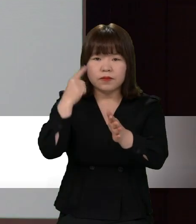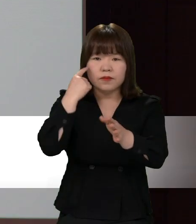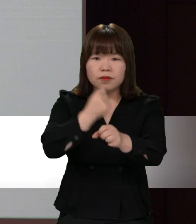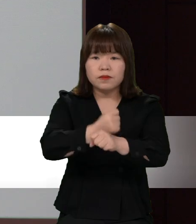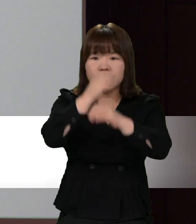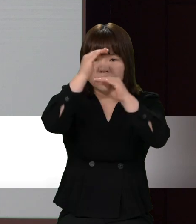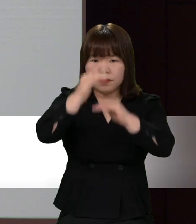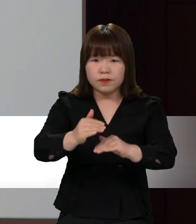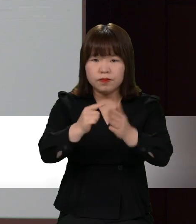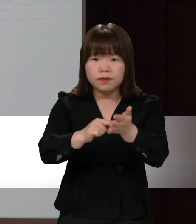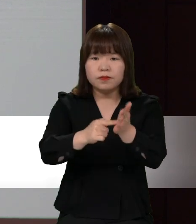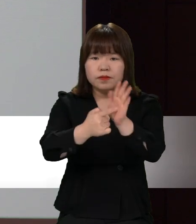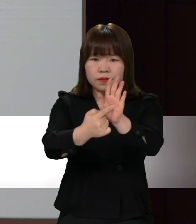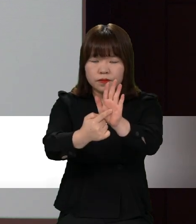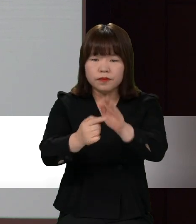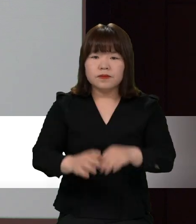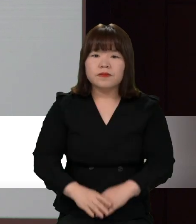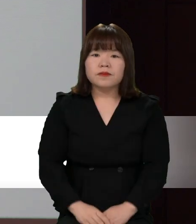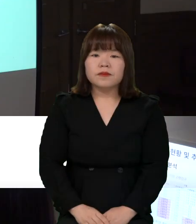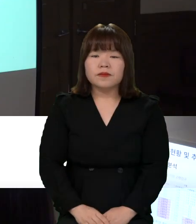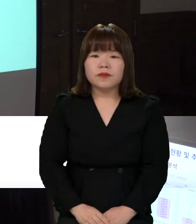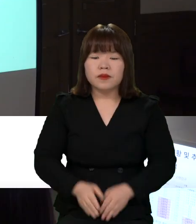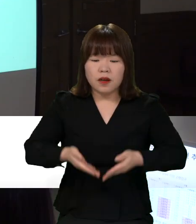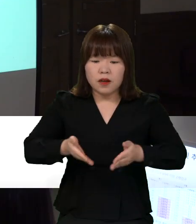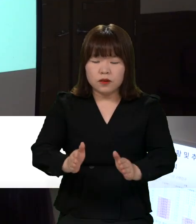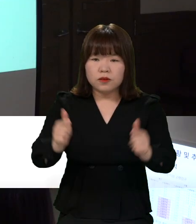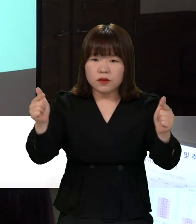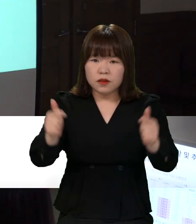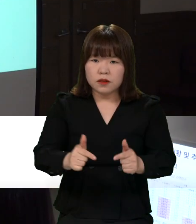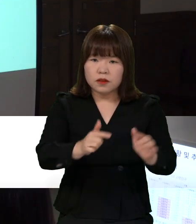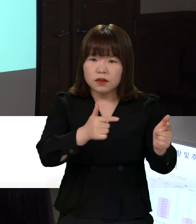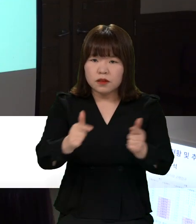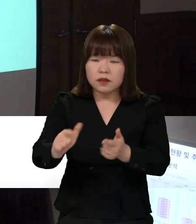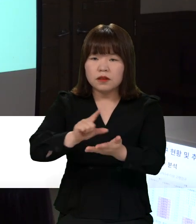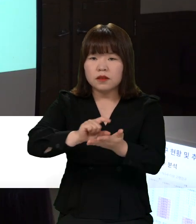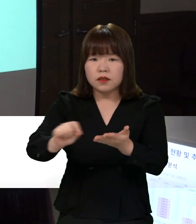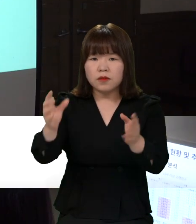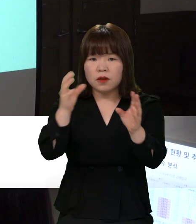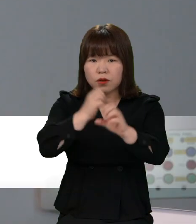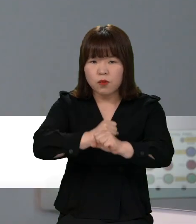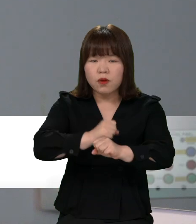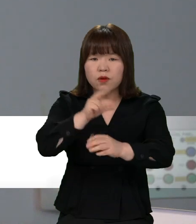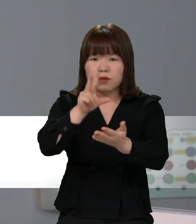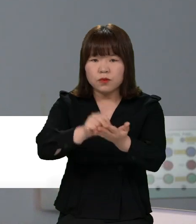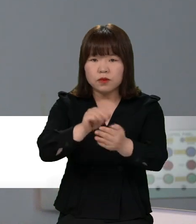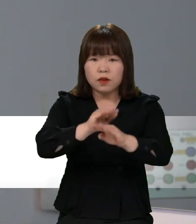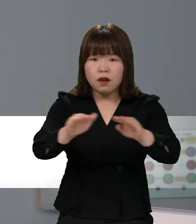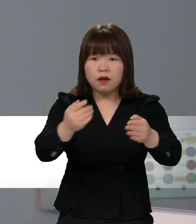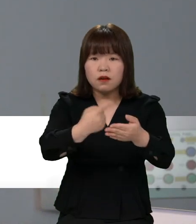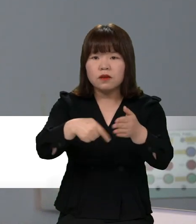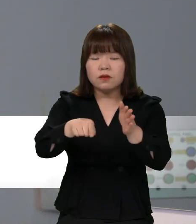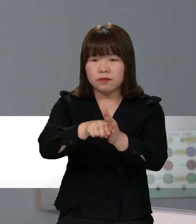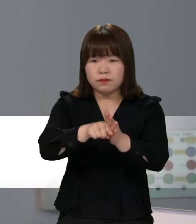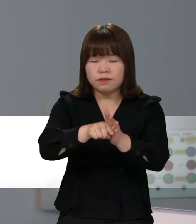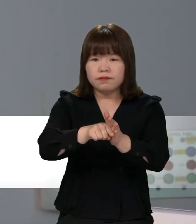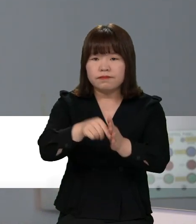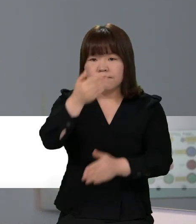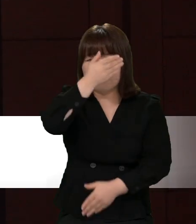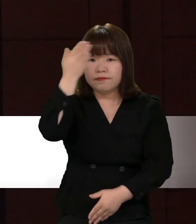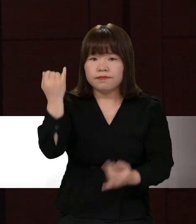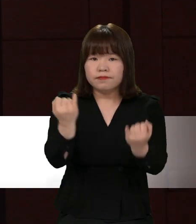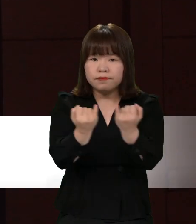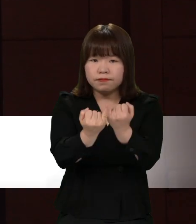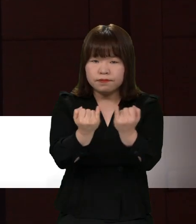위한 연구용역 최종 보고회를 가졌습니다시는 저출생 등으로 인한 지역 소멸에 대응할 핵심 요소로 여성